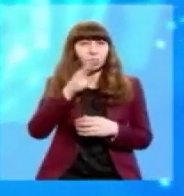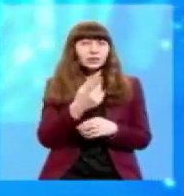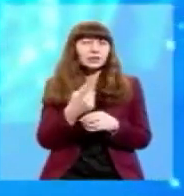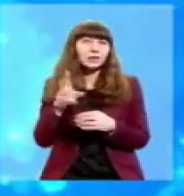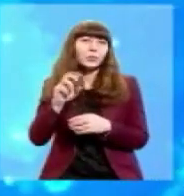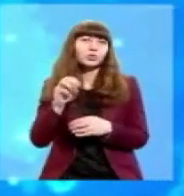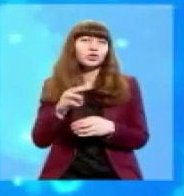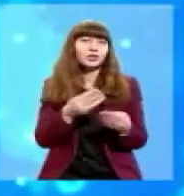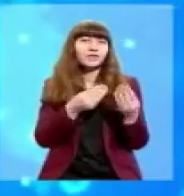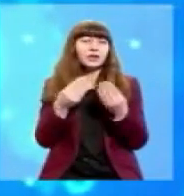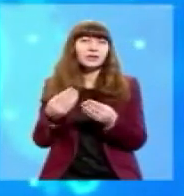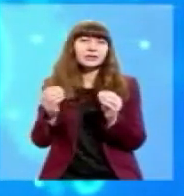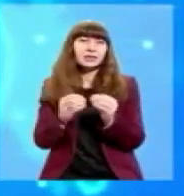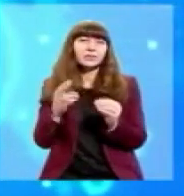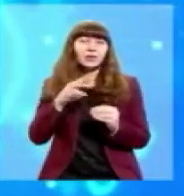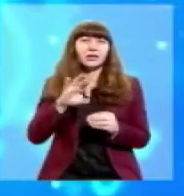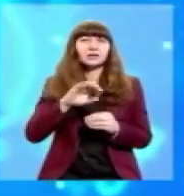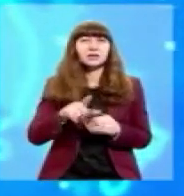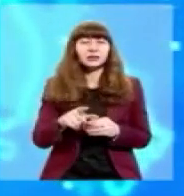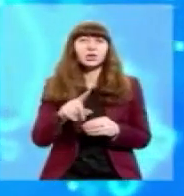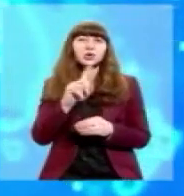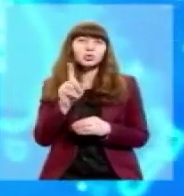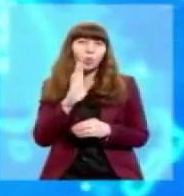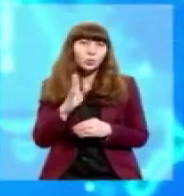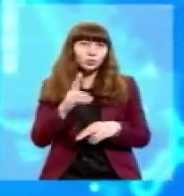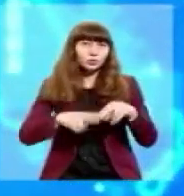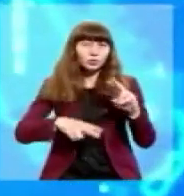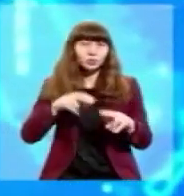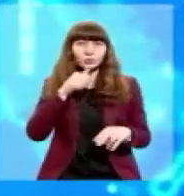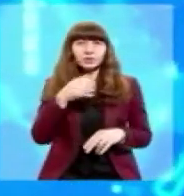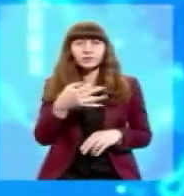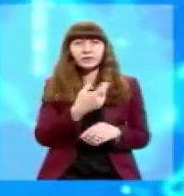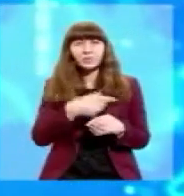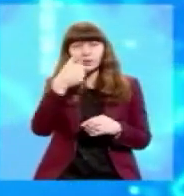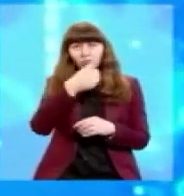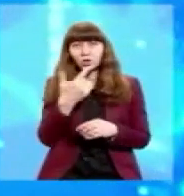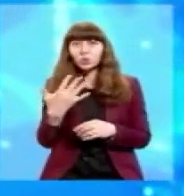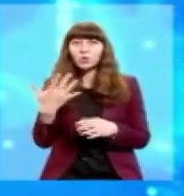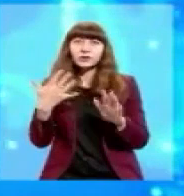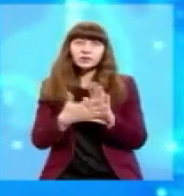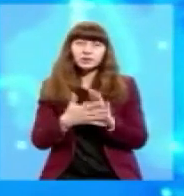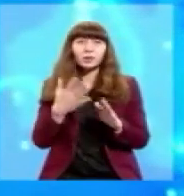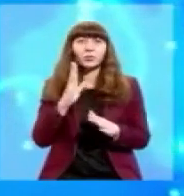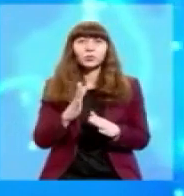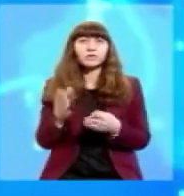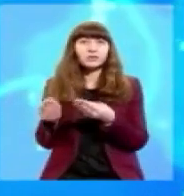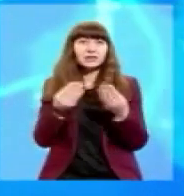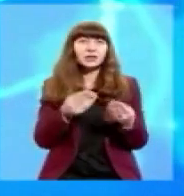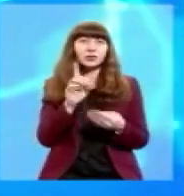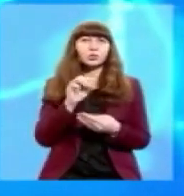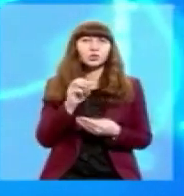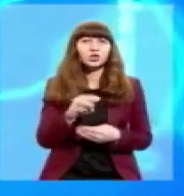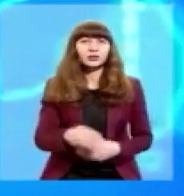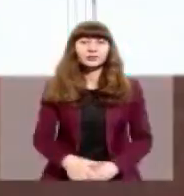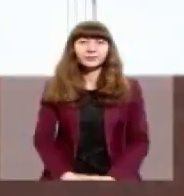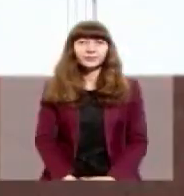это из бюджета выделено более 10 миллиардов тенге. О том, что будут строить в области в этом году и сколько средств выделено из бюджета, расскажут мои